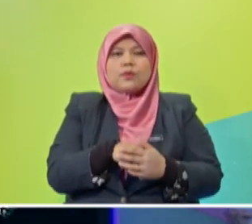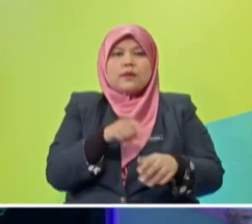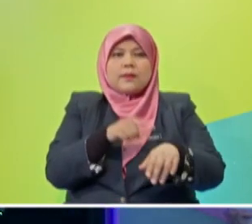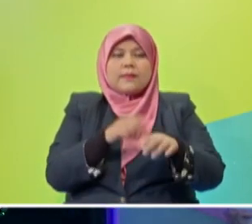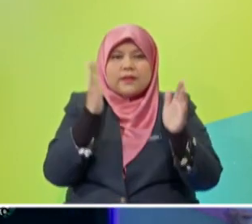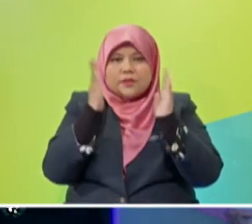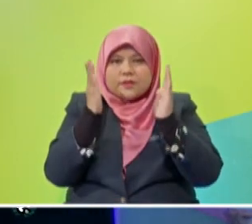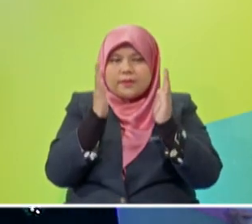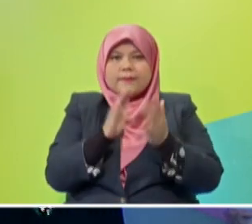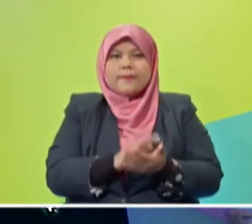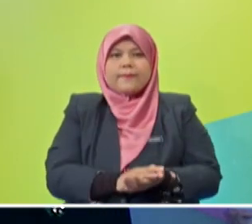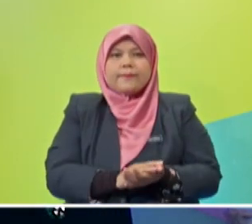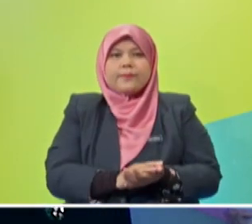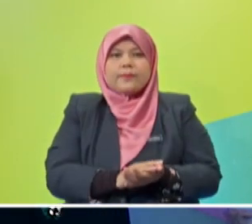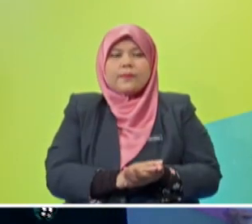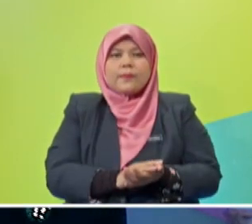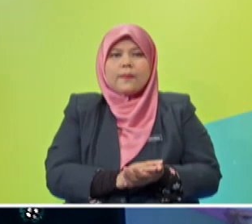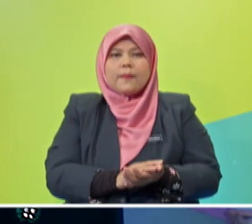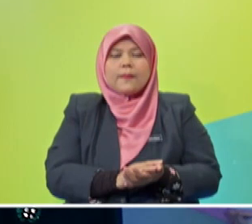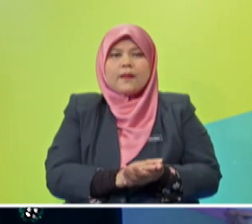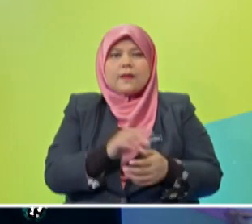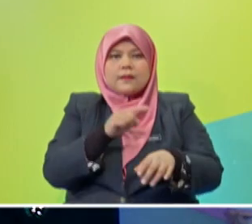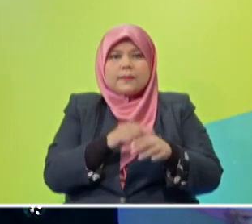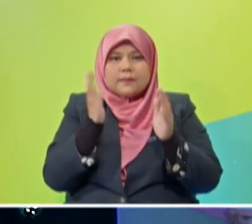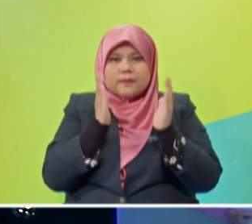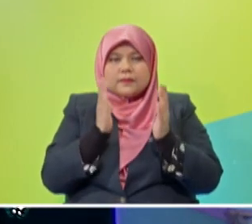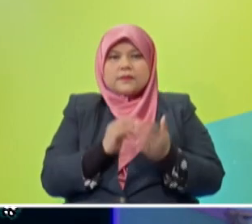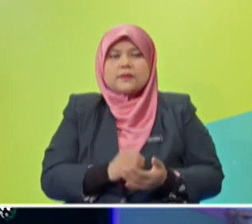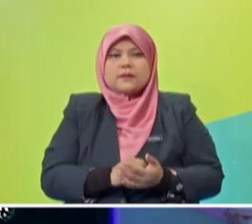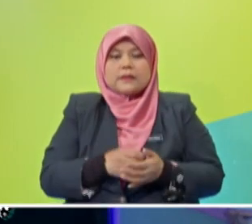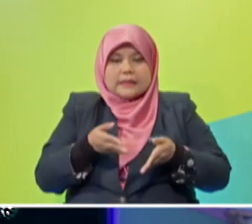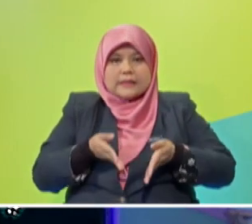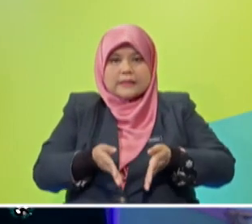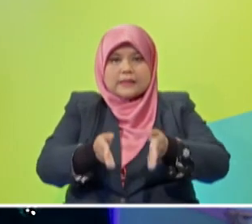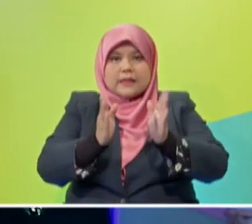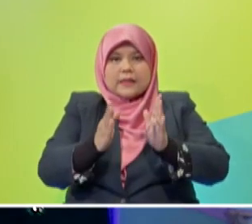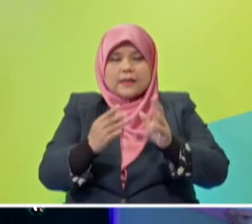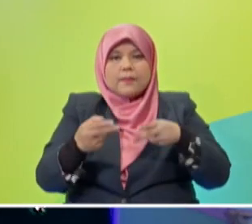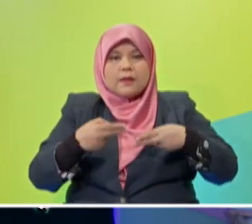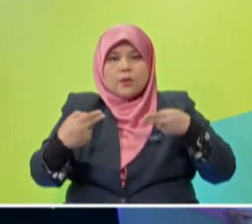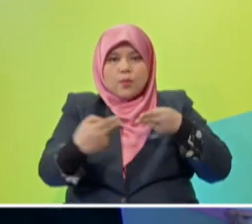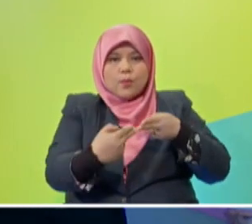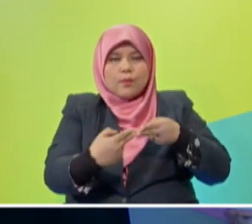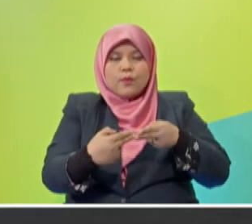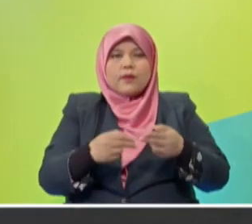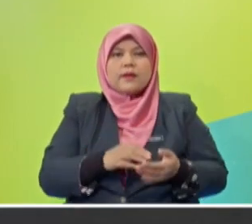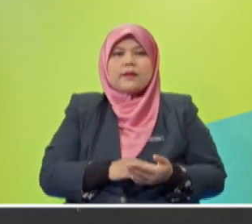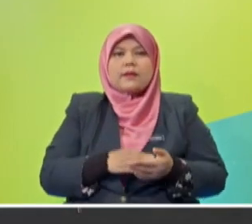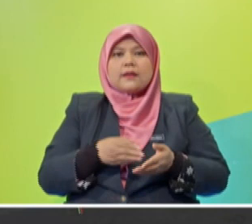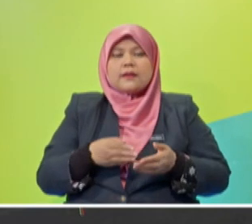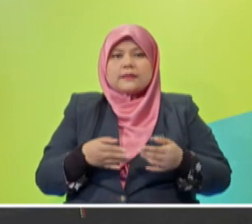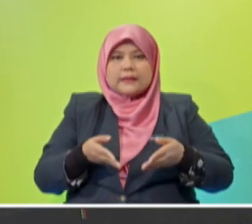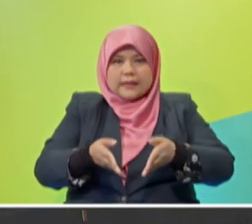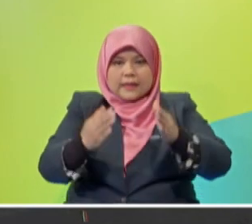Okey, kalau kita nampak di sini memang orang kata apa, infrastruktur dari segi jalan raya dan perhubungan lah. Okey, kita ada jalan raya dan lebuh